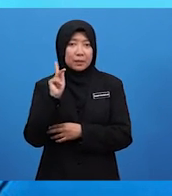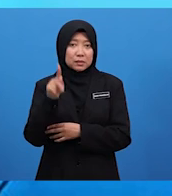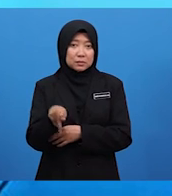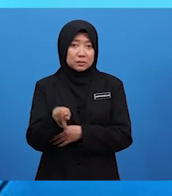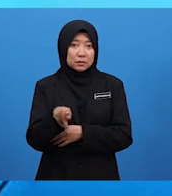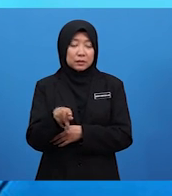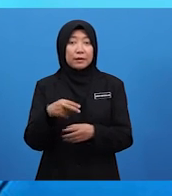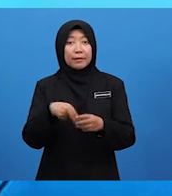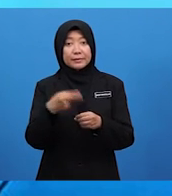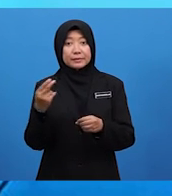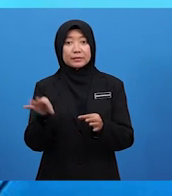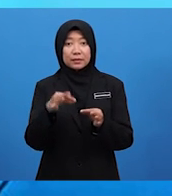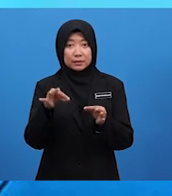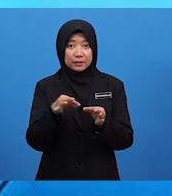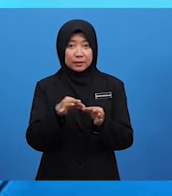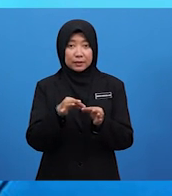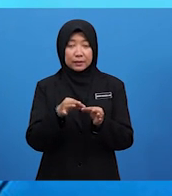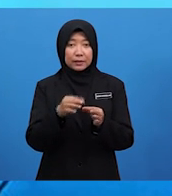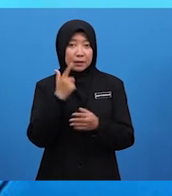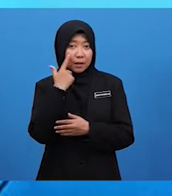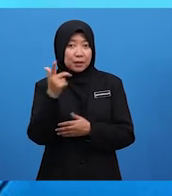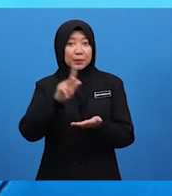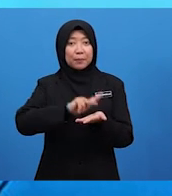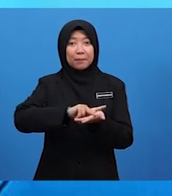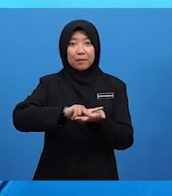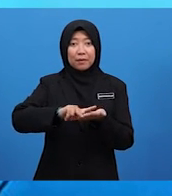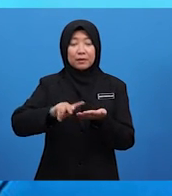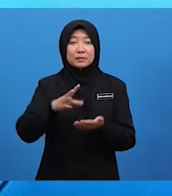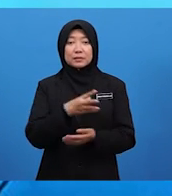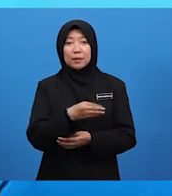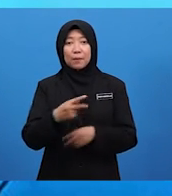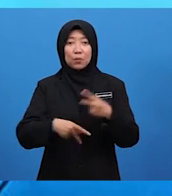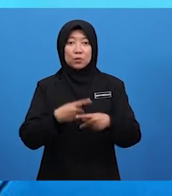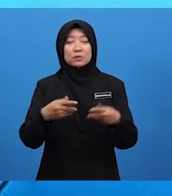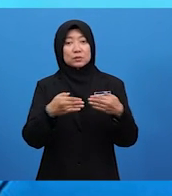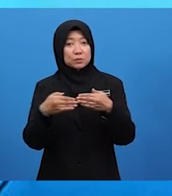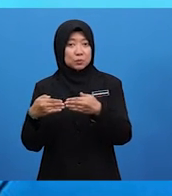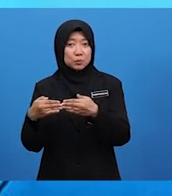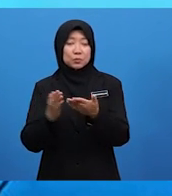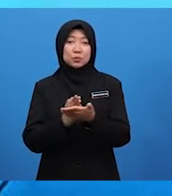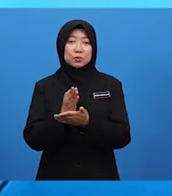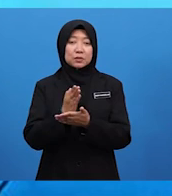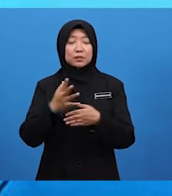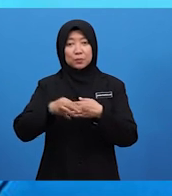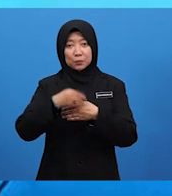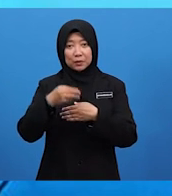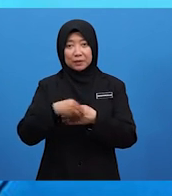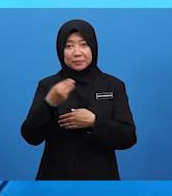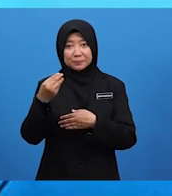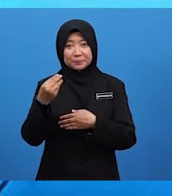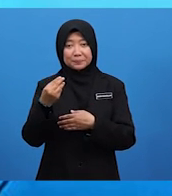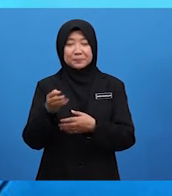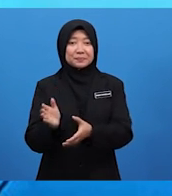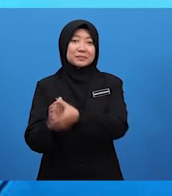untuk memastikan hasil jahitan kelihatan lebih kemas dan proses mencantum seterusnya lebih mudah.